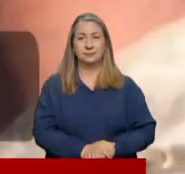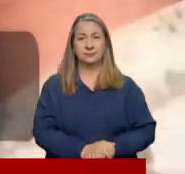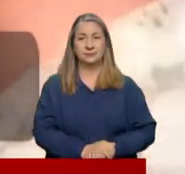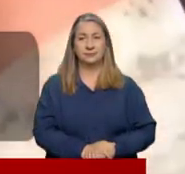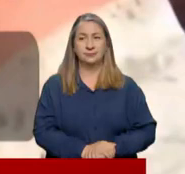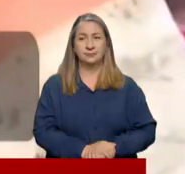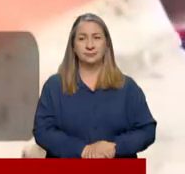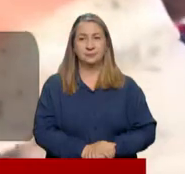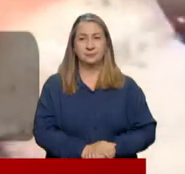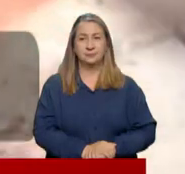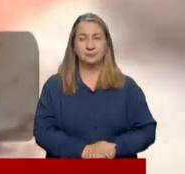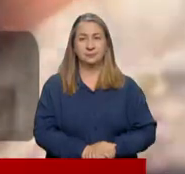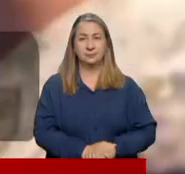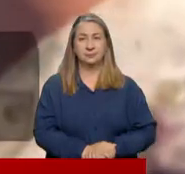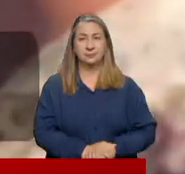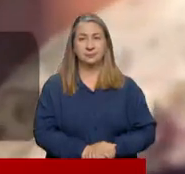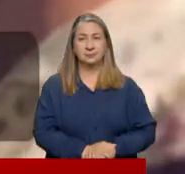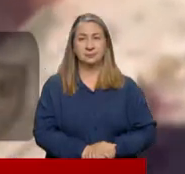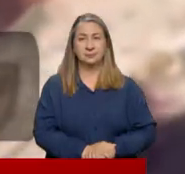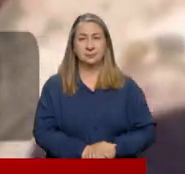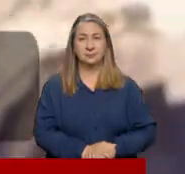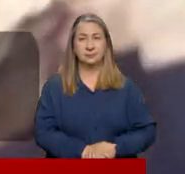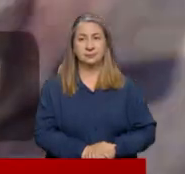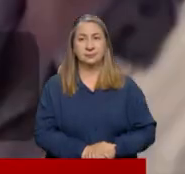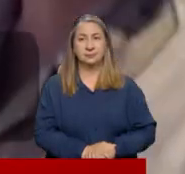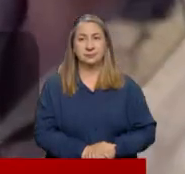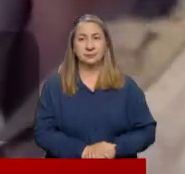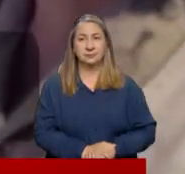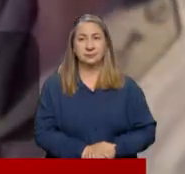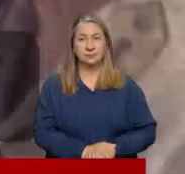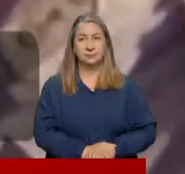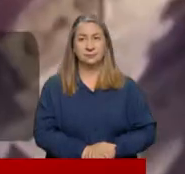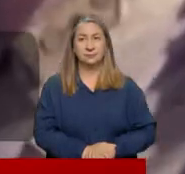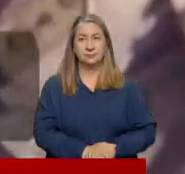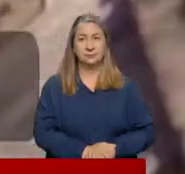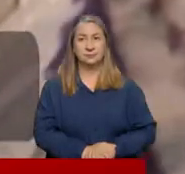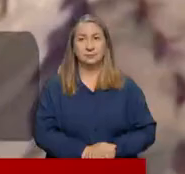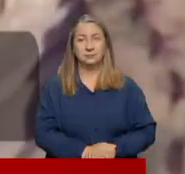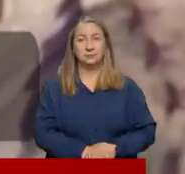Hatay ili Merkezi genel bir yasaklama kararı var geçirmek